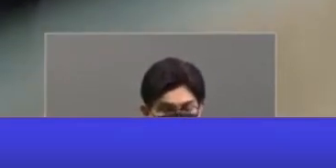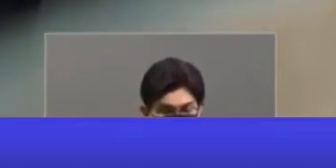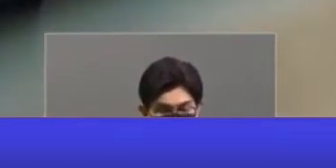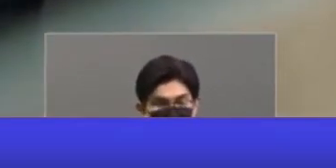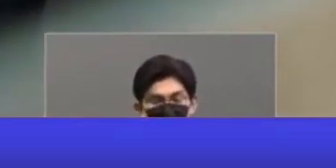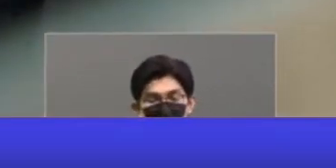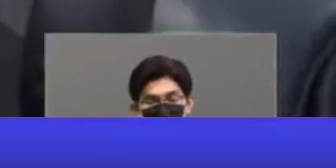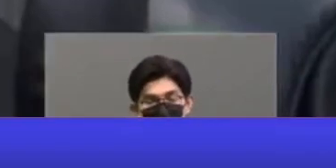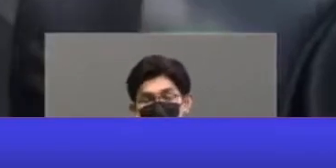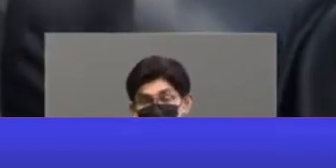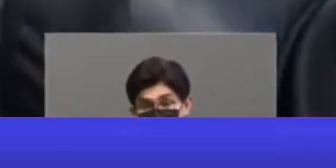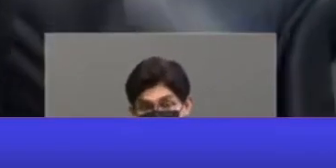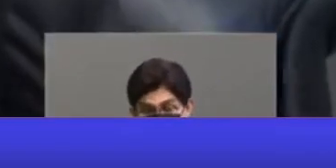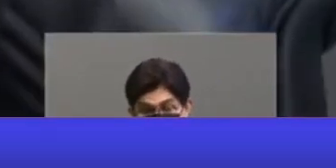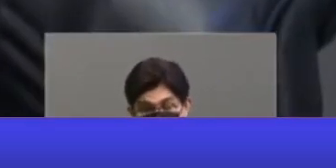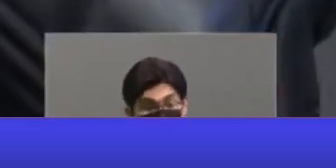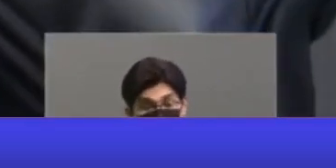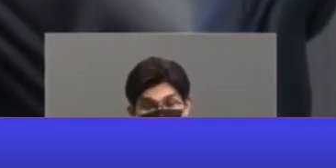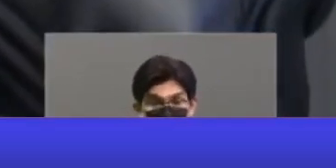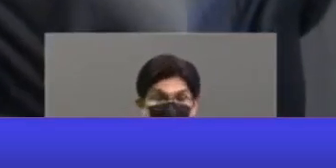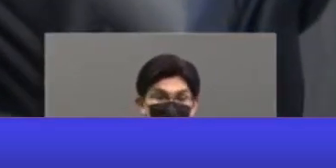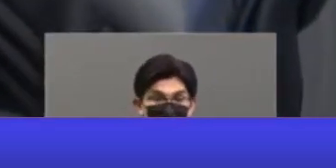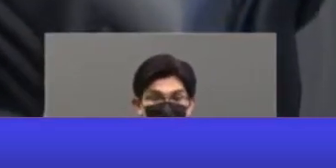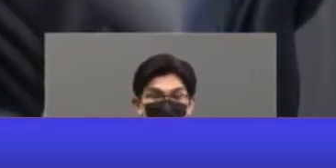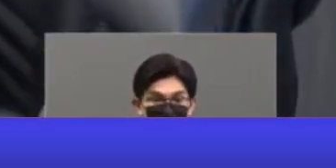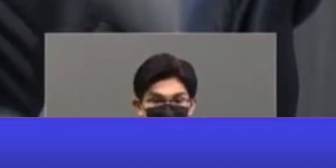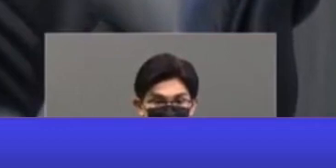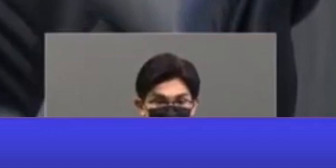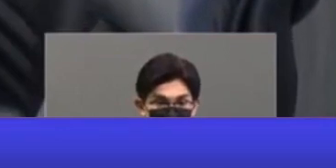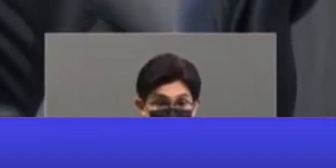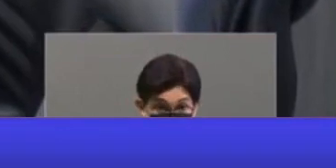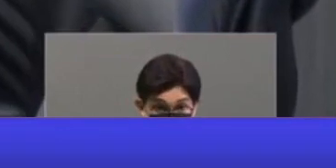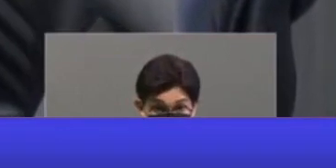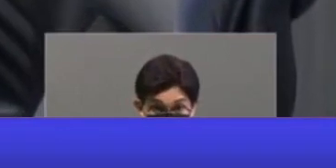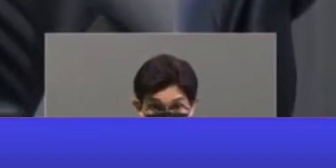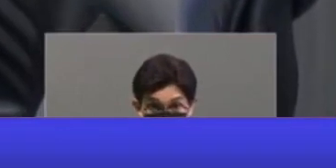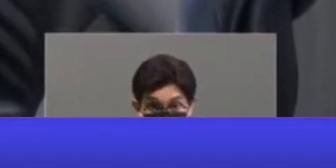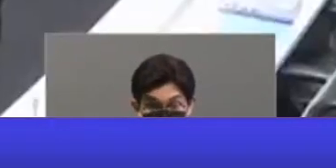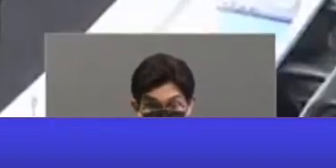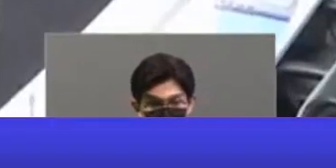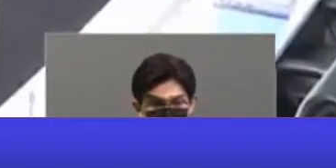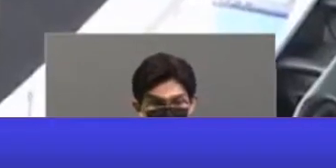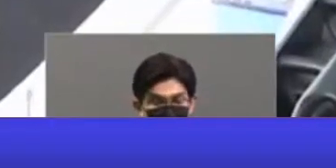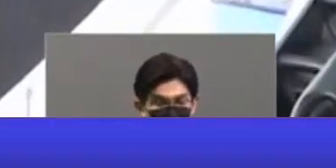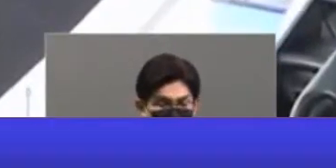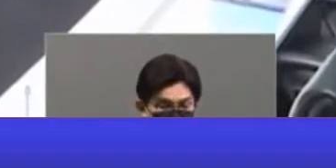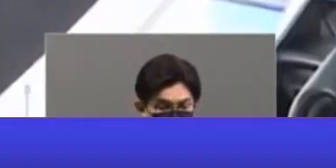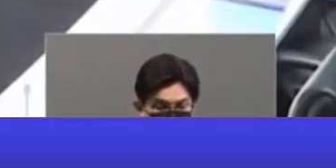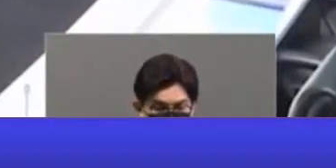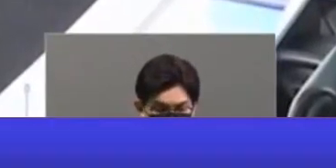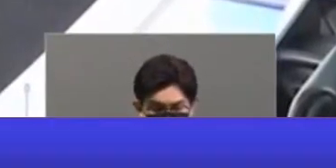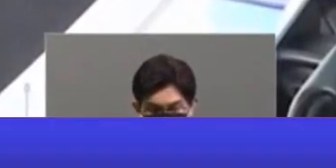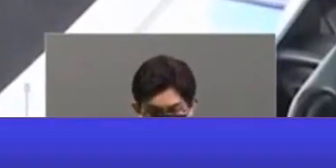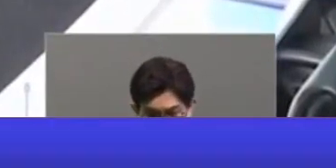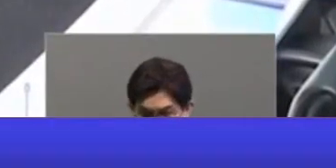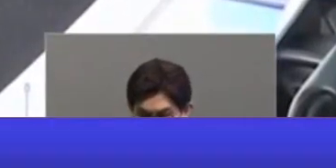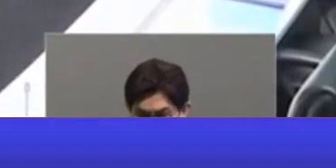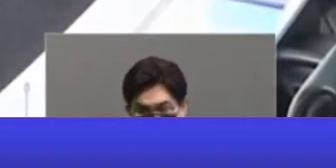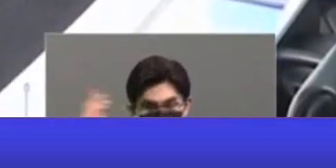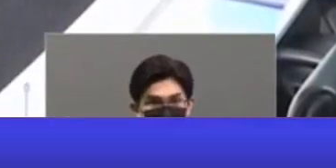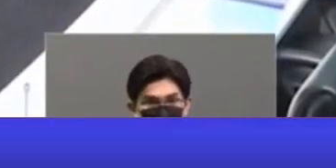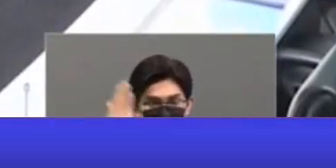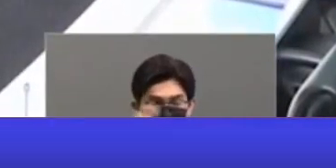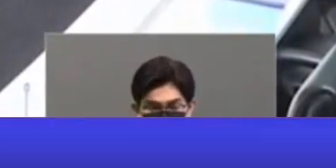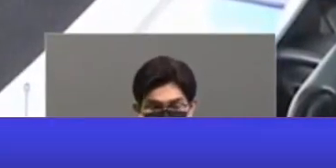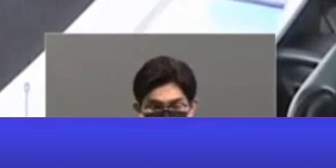าก็บอกว่ามีบทบัญญัติในกฎหมาย3ประการที่ควรจะได้รับการแก้ไขเพื่อให้พรบฉบับนี้เนี่ยเป็นไปตามหลักกฎหมาย